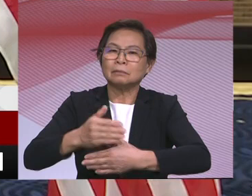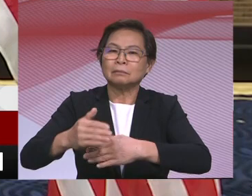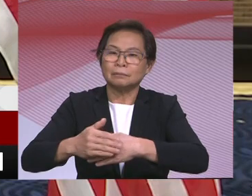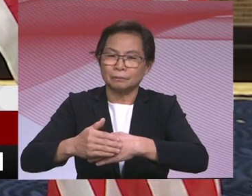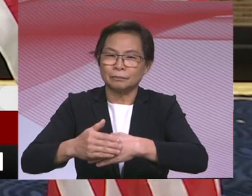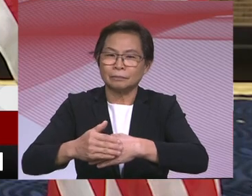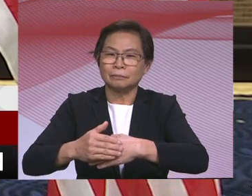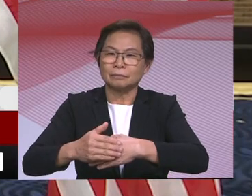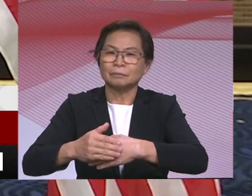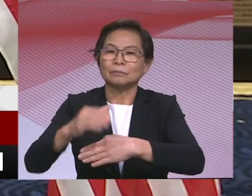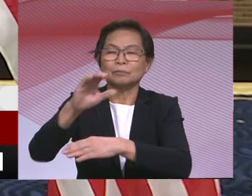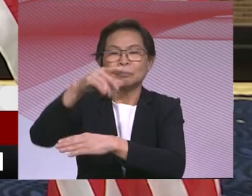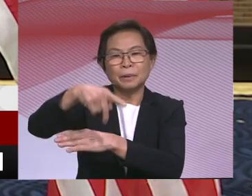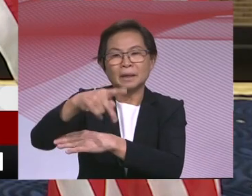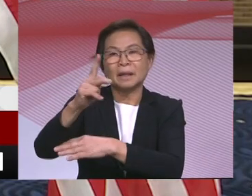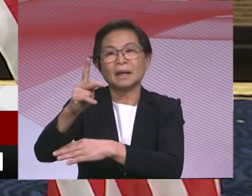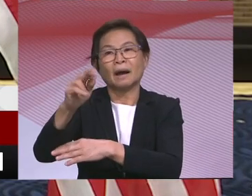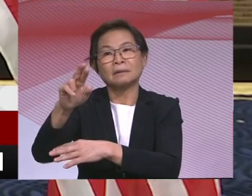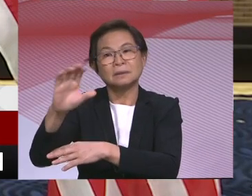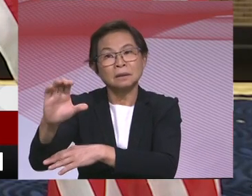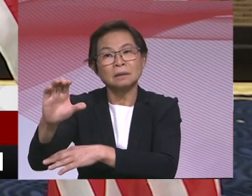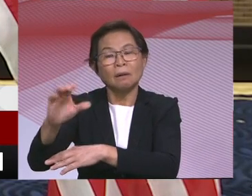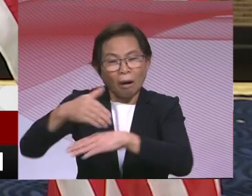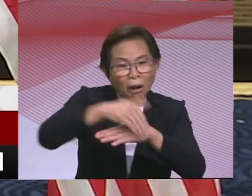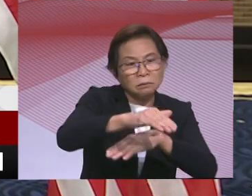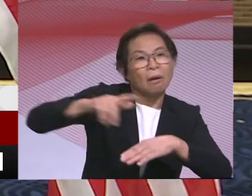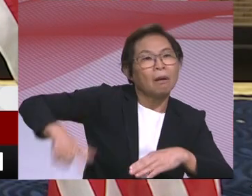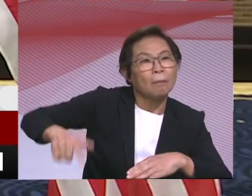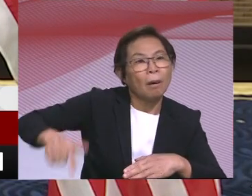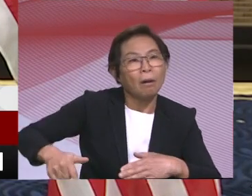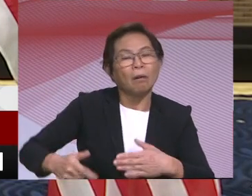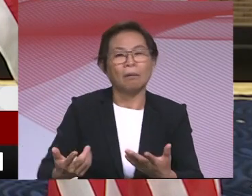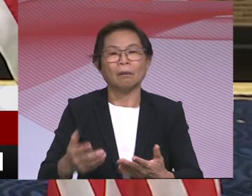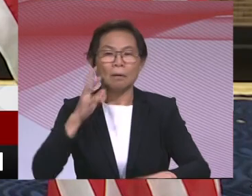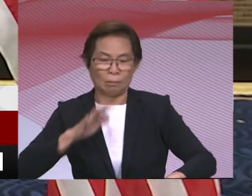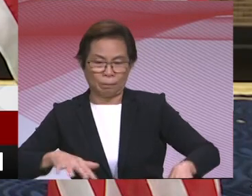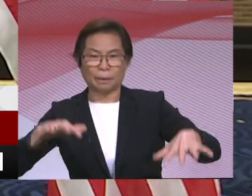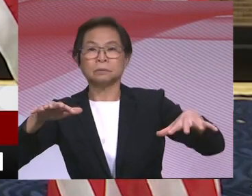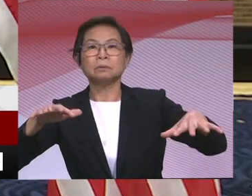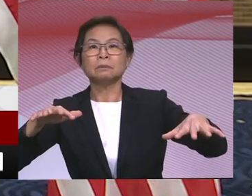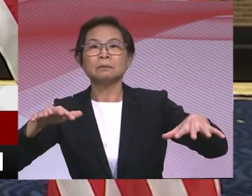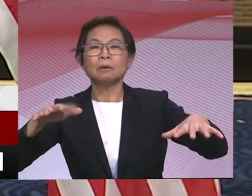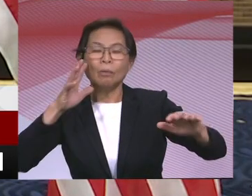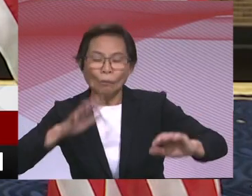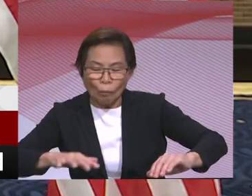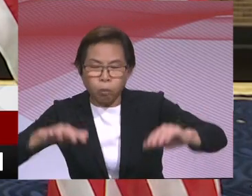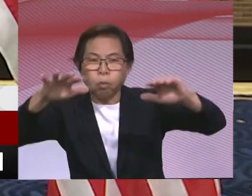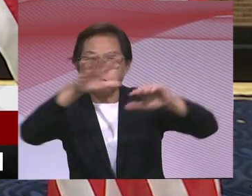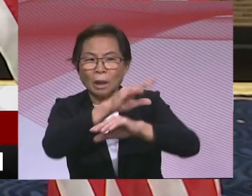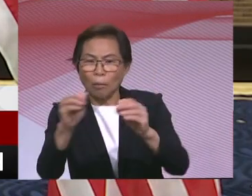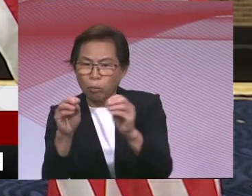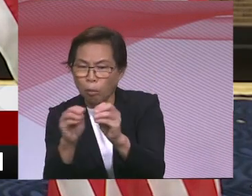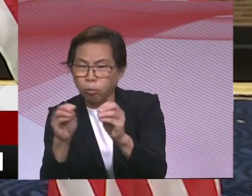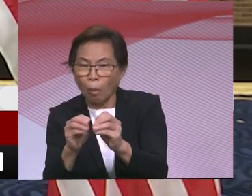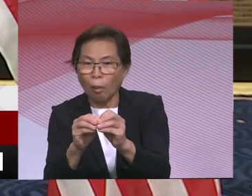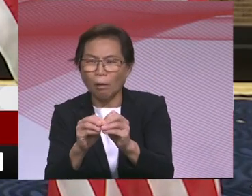komik 19 ataupun Piki Arsy Hai bencana banjir dan peningkatan